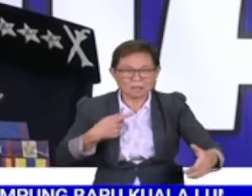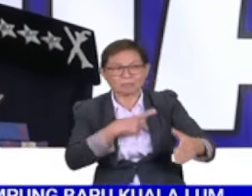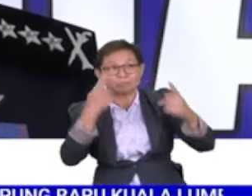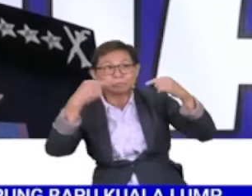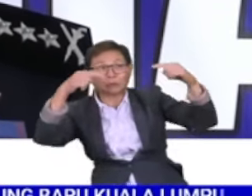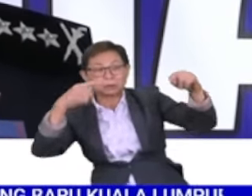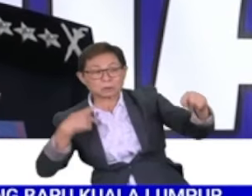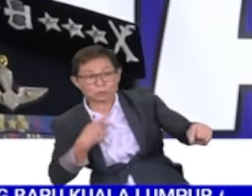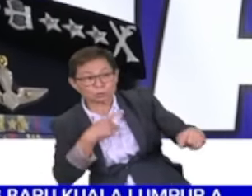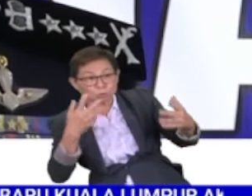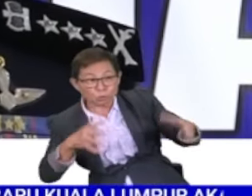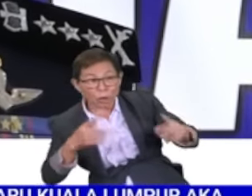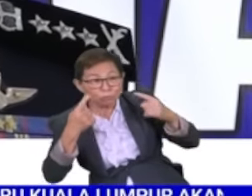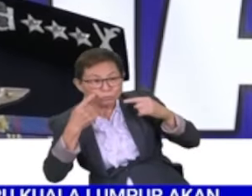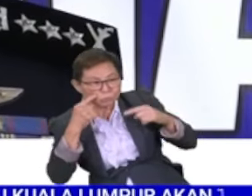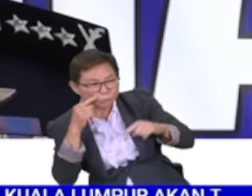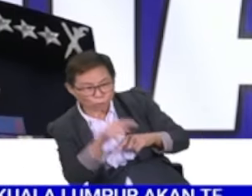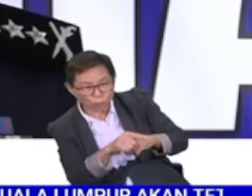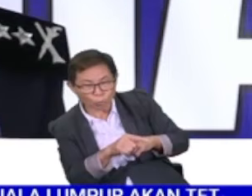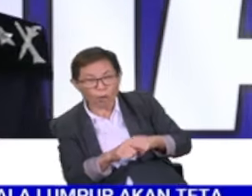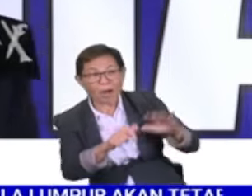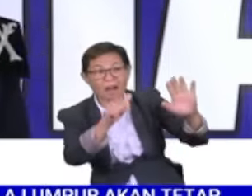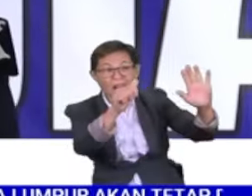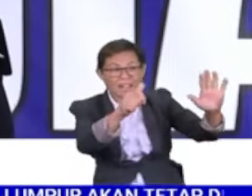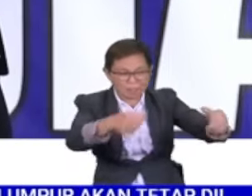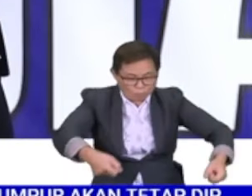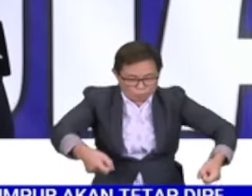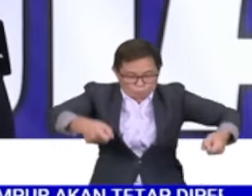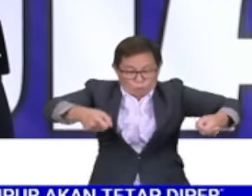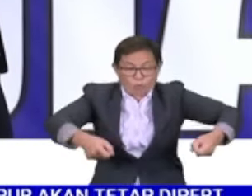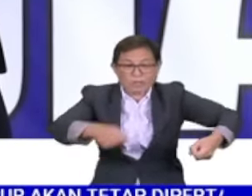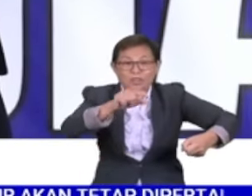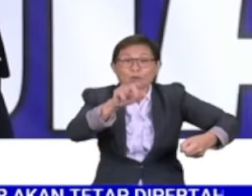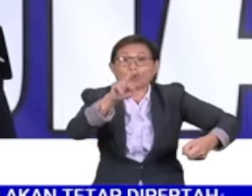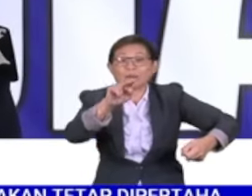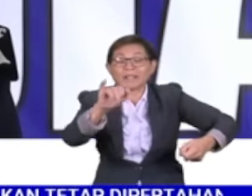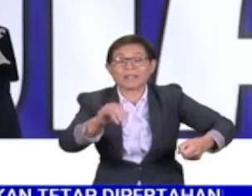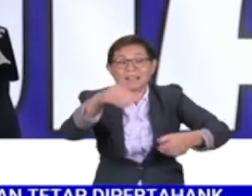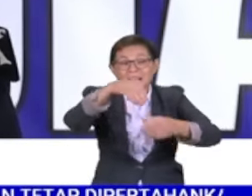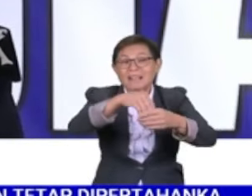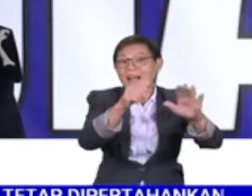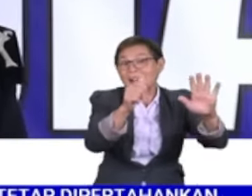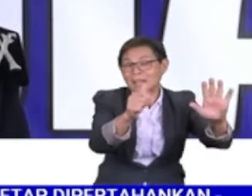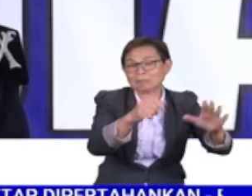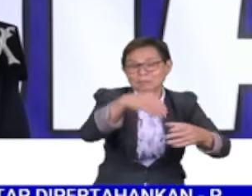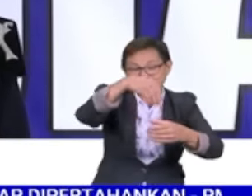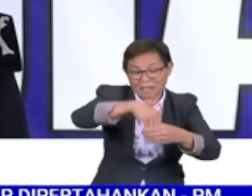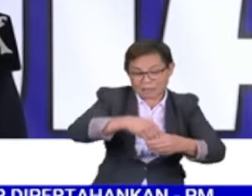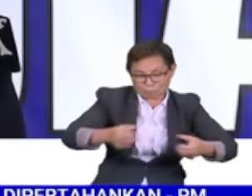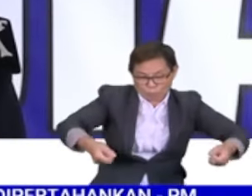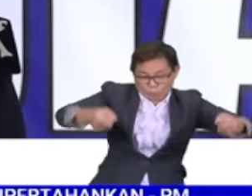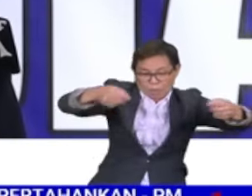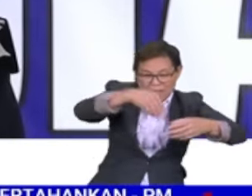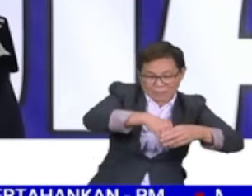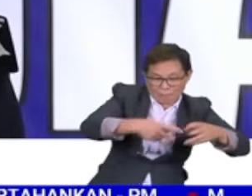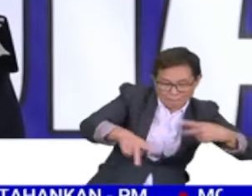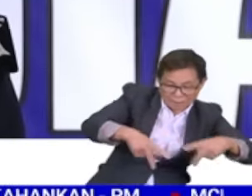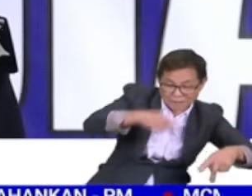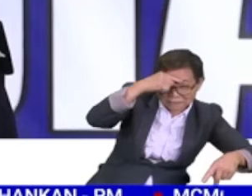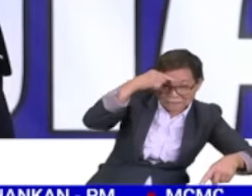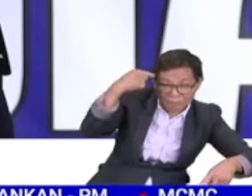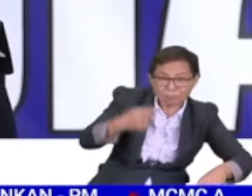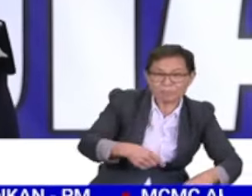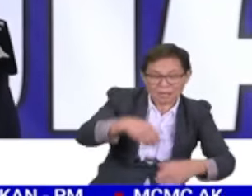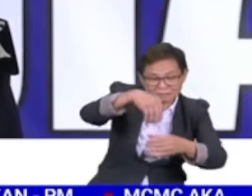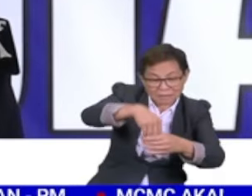berjaya menemukan ada 6 guni dalam lori tersebut. Dalam 6 guni itu ada pula plastik hitam